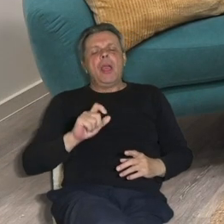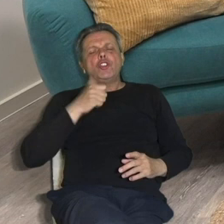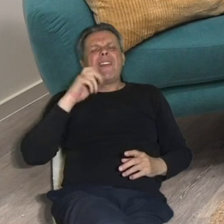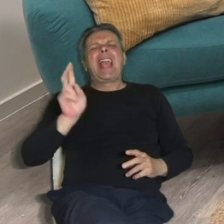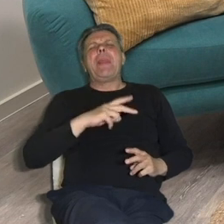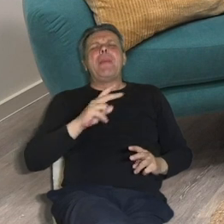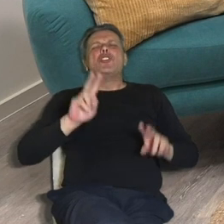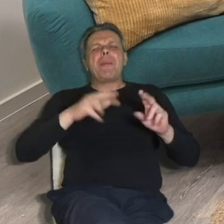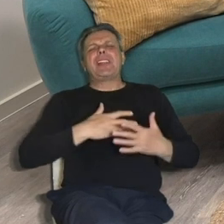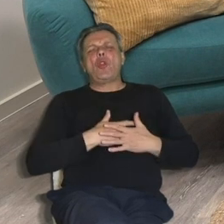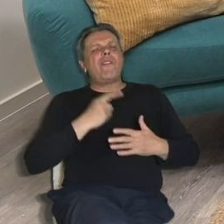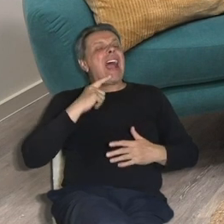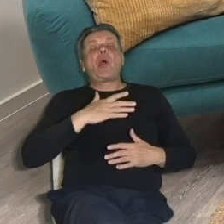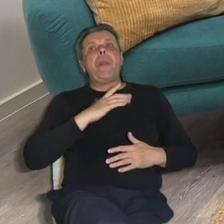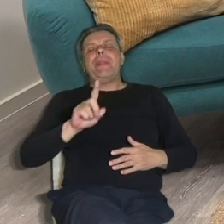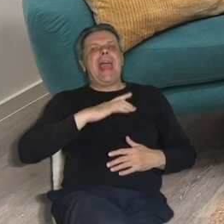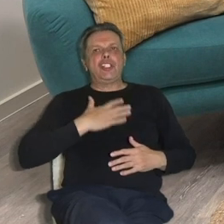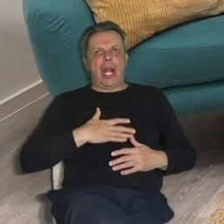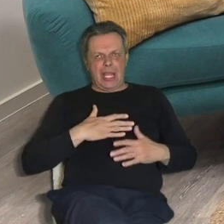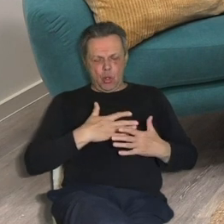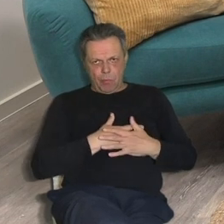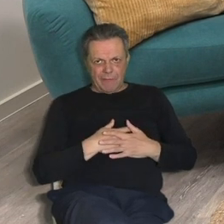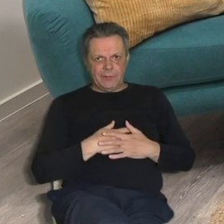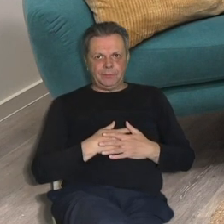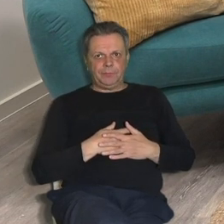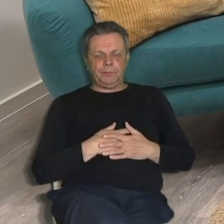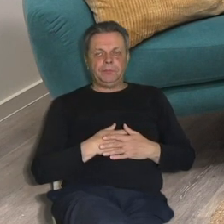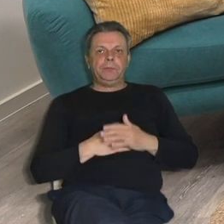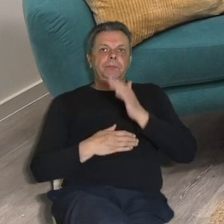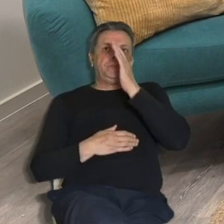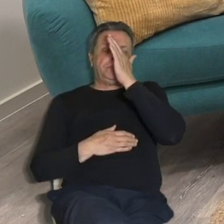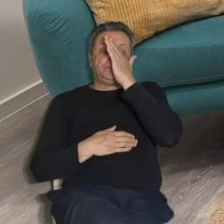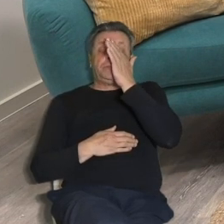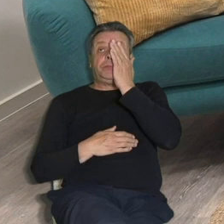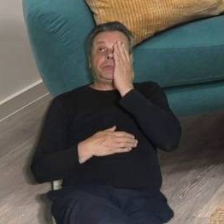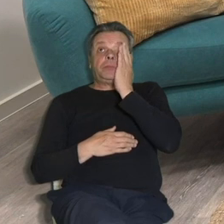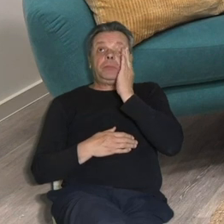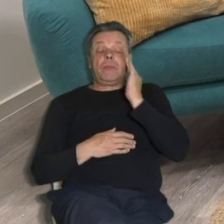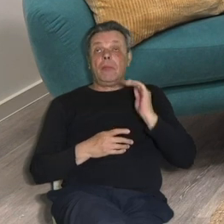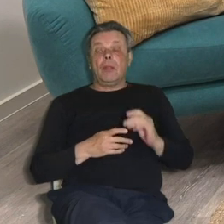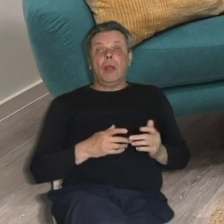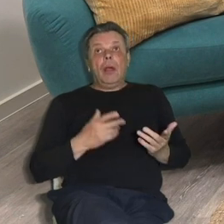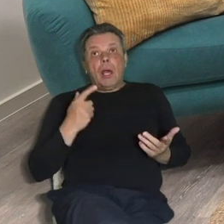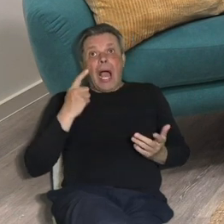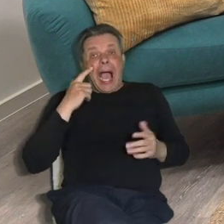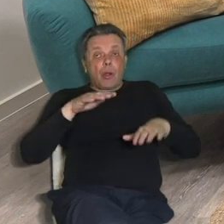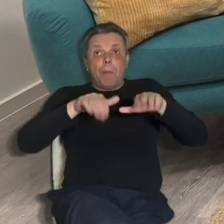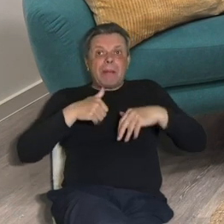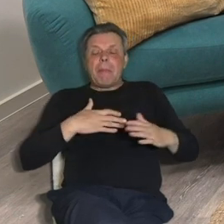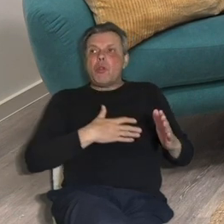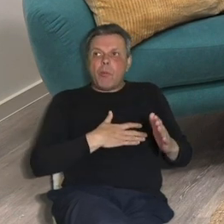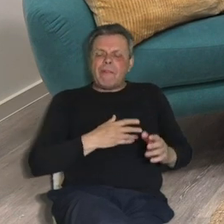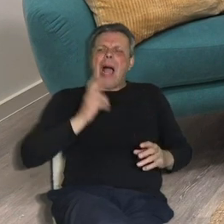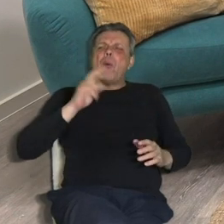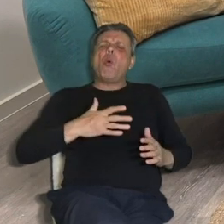ne primi ljubav. Mi smo po naravi svi egoisti i to na kvadrat, možda i najjači. Ali onaj u mjeri u kojoj primim ljubav, a mogu primiti ljubav